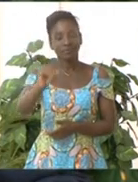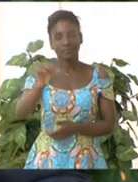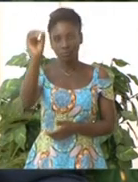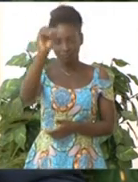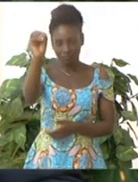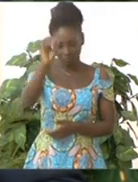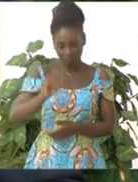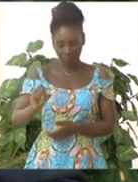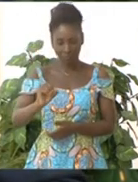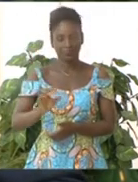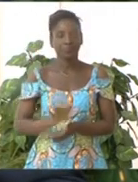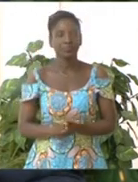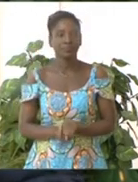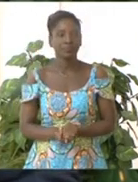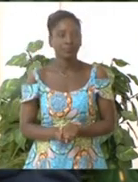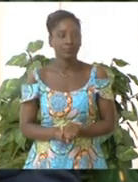sa